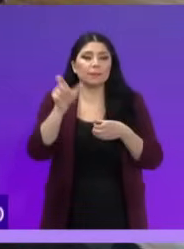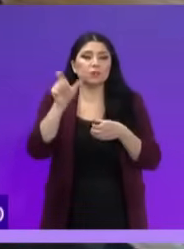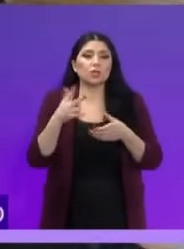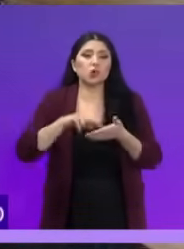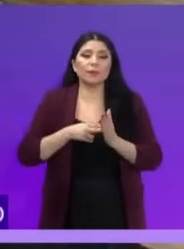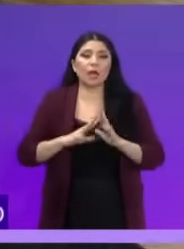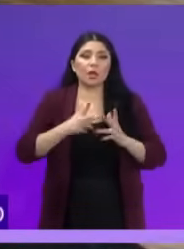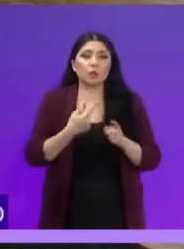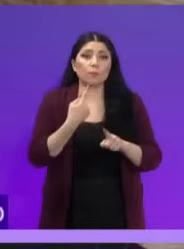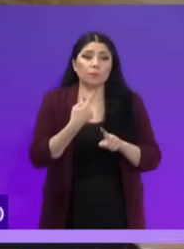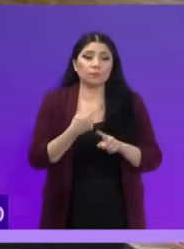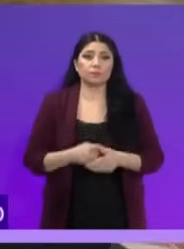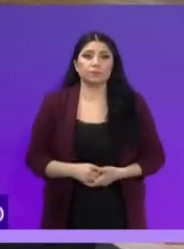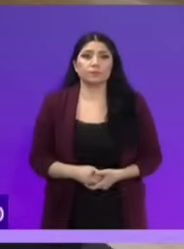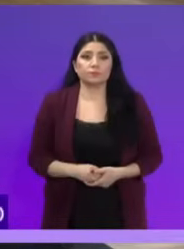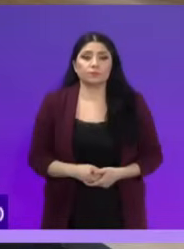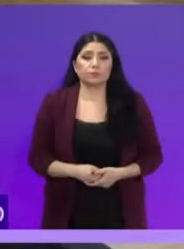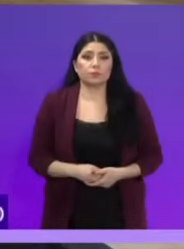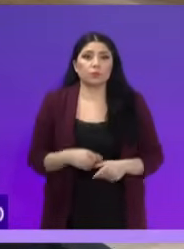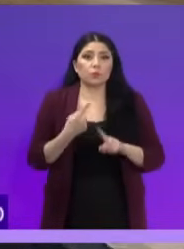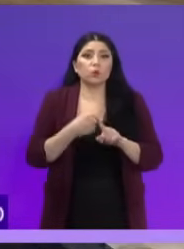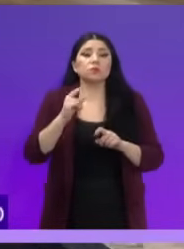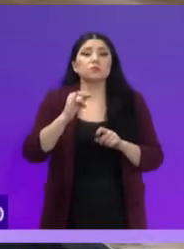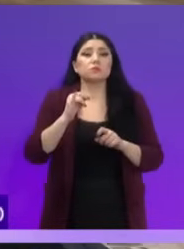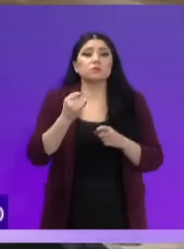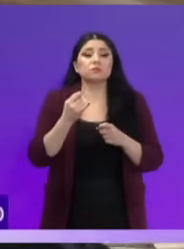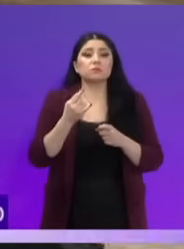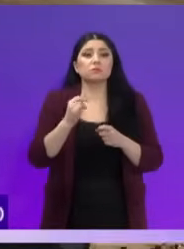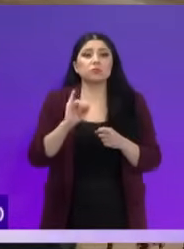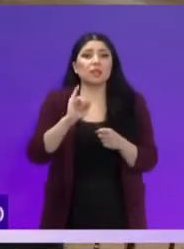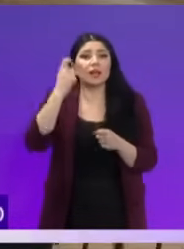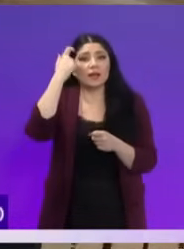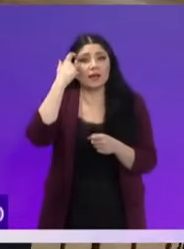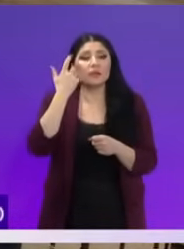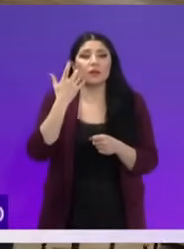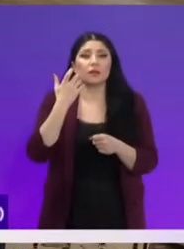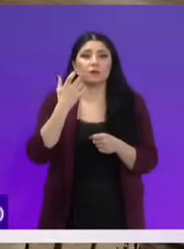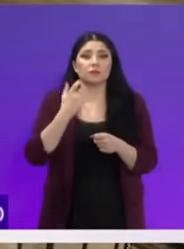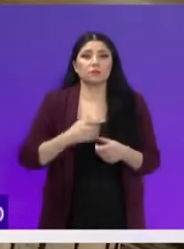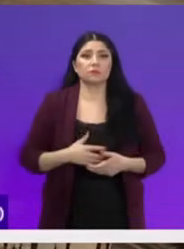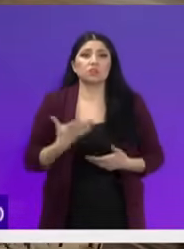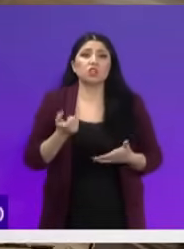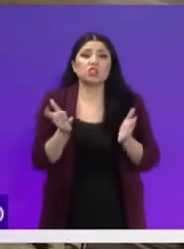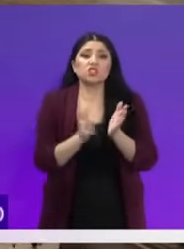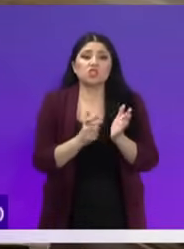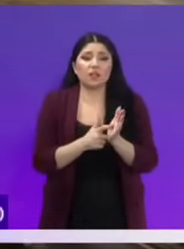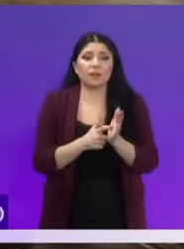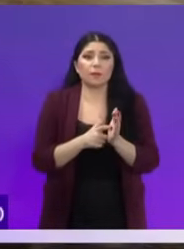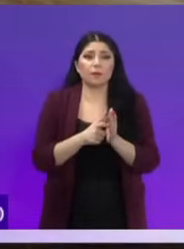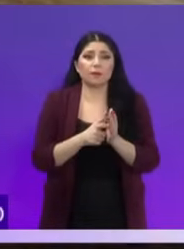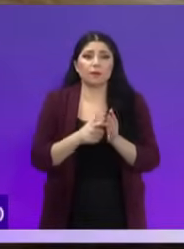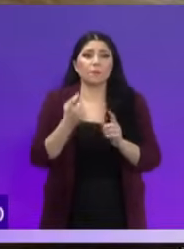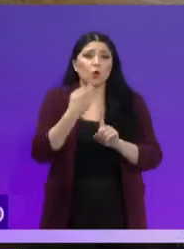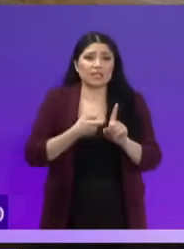și atragerea simpatiei celor care cred în ceea ce cer fermierii care au ieșit în